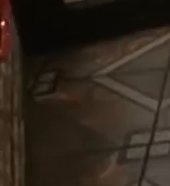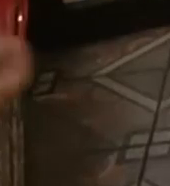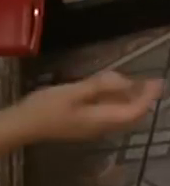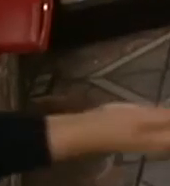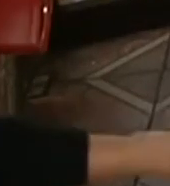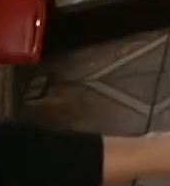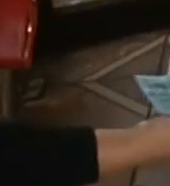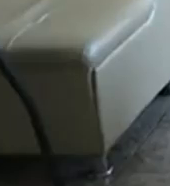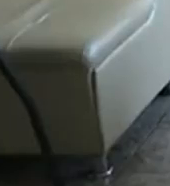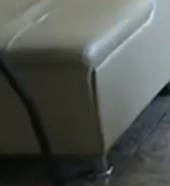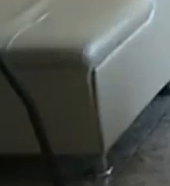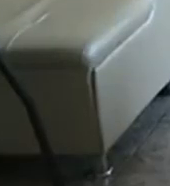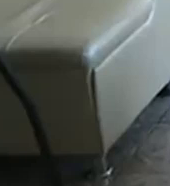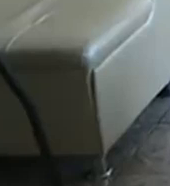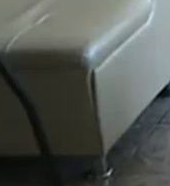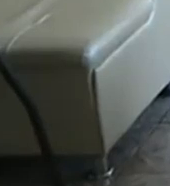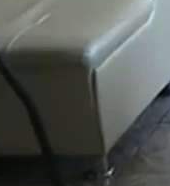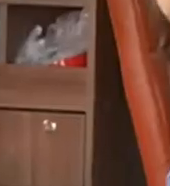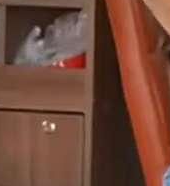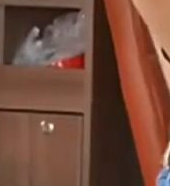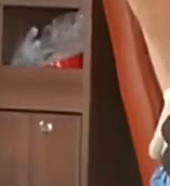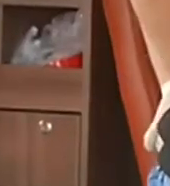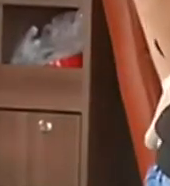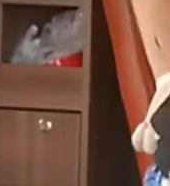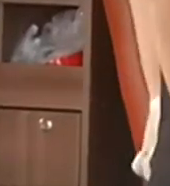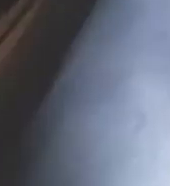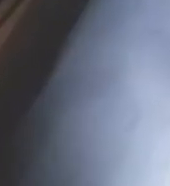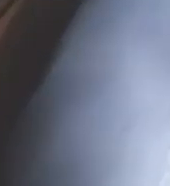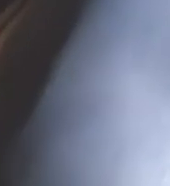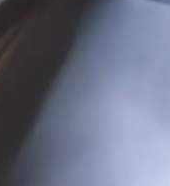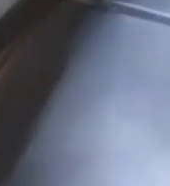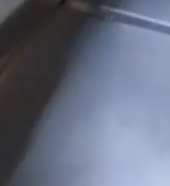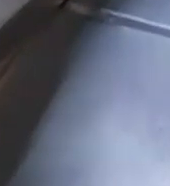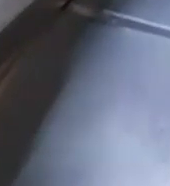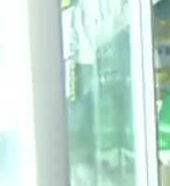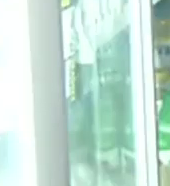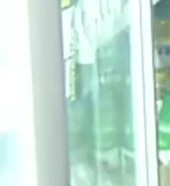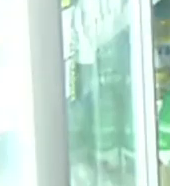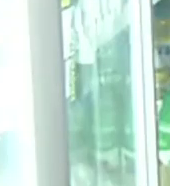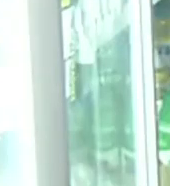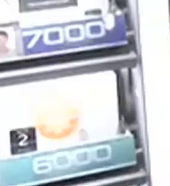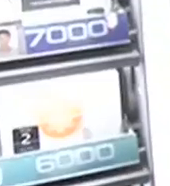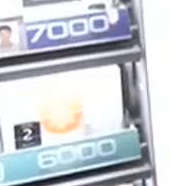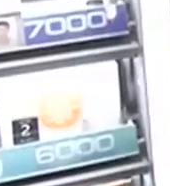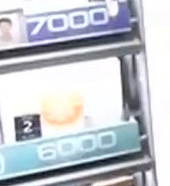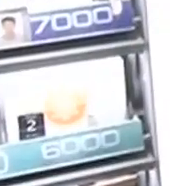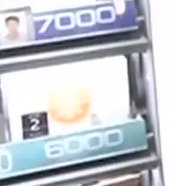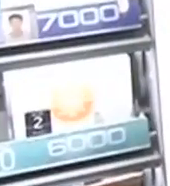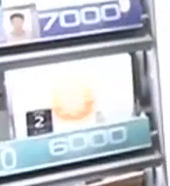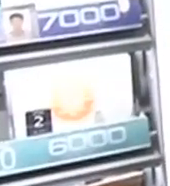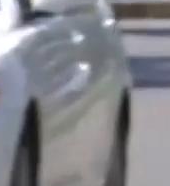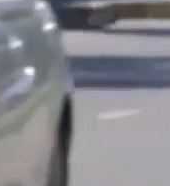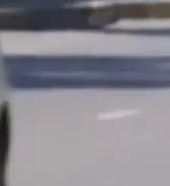Мониторинговые группы продолжают рейд в магазинах и в местах общепита. Какие нарушения были выявлены и что грозит владельцам